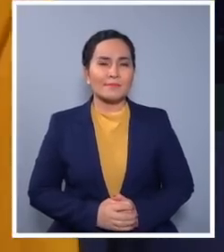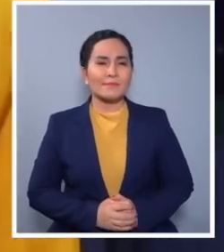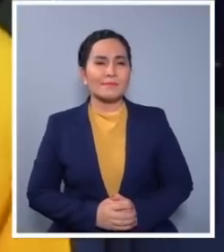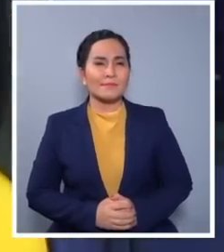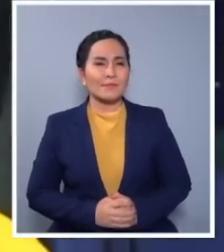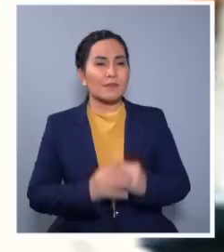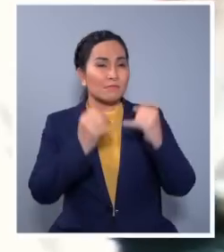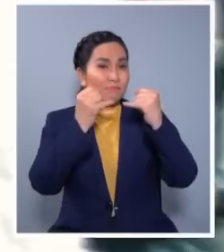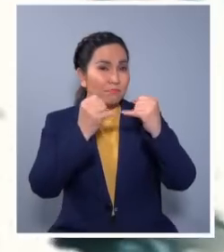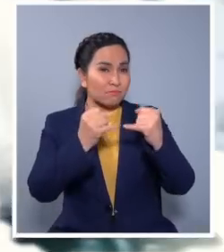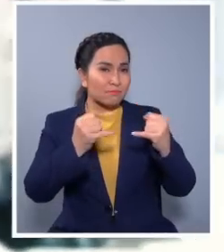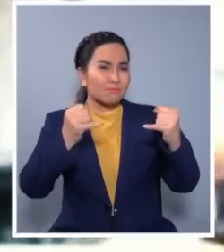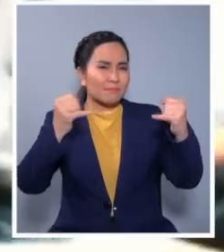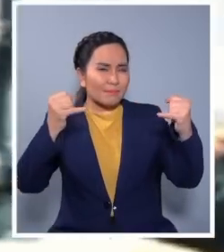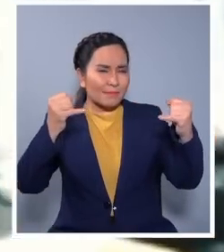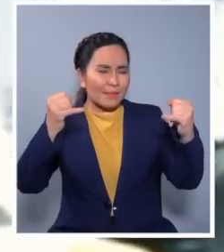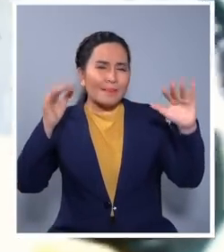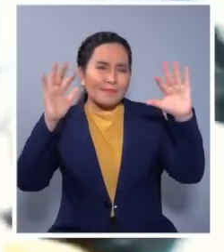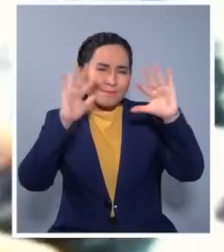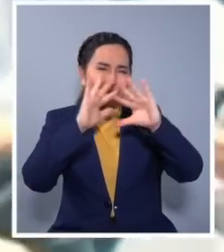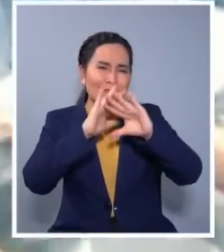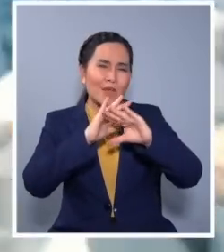ฟางเส้นนั้นคือหัวใจ